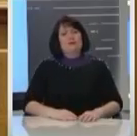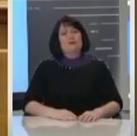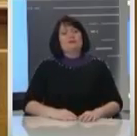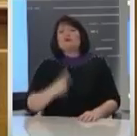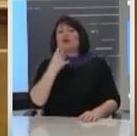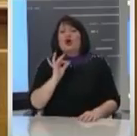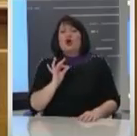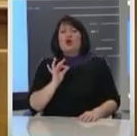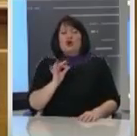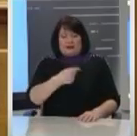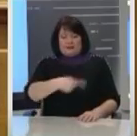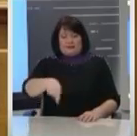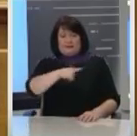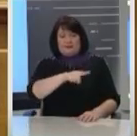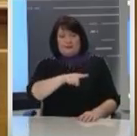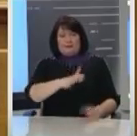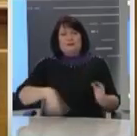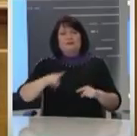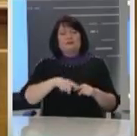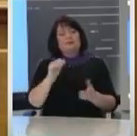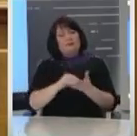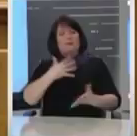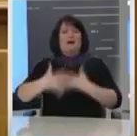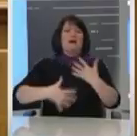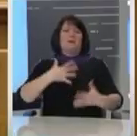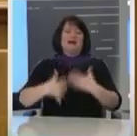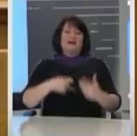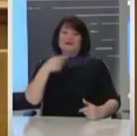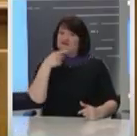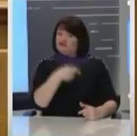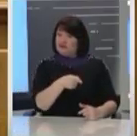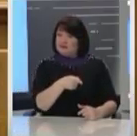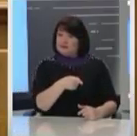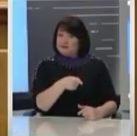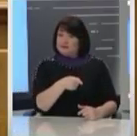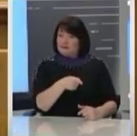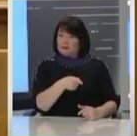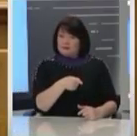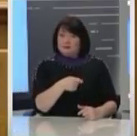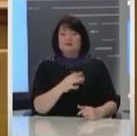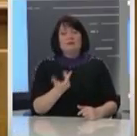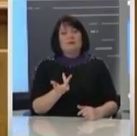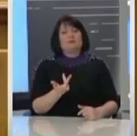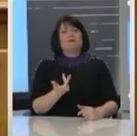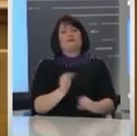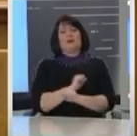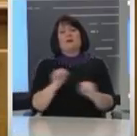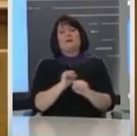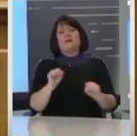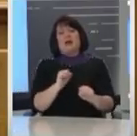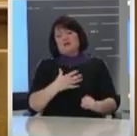εσείς βάλατε τη χώρα σε αυτή τη νέα περιπέτεια. Εσείς κάνατε κομμάτια την αξιοπιστία